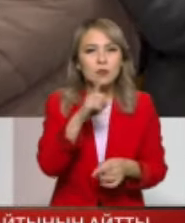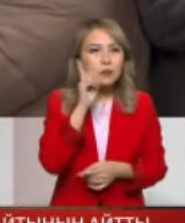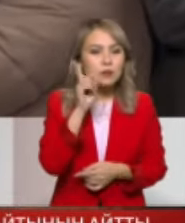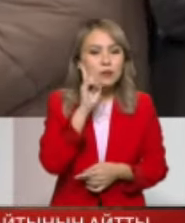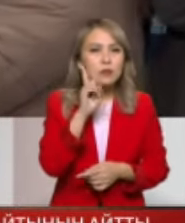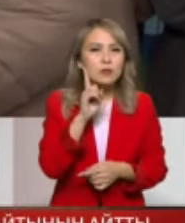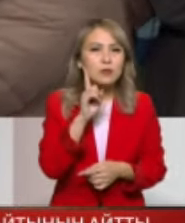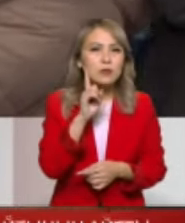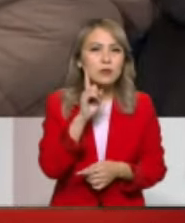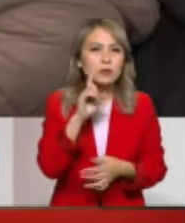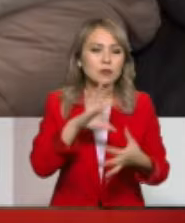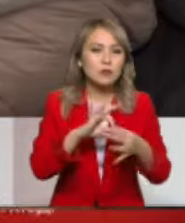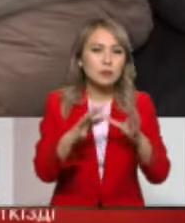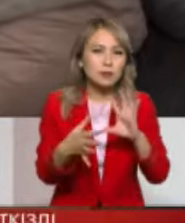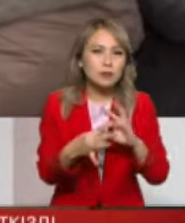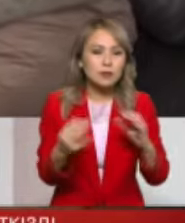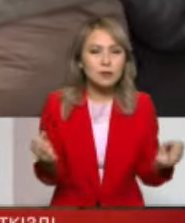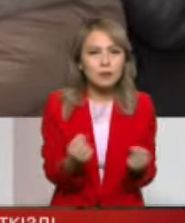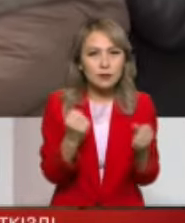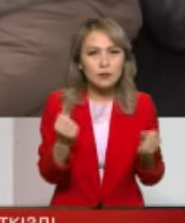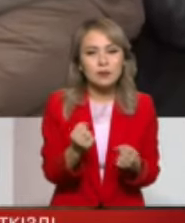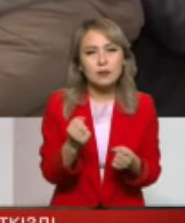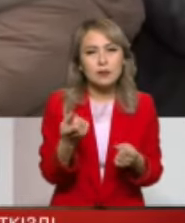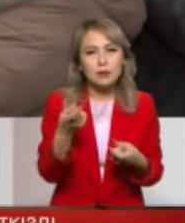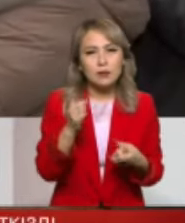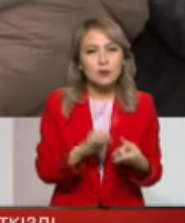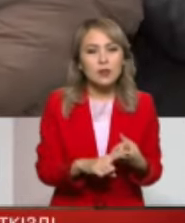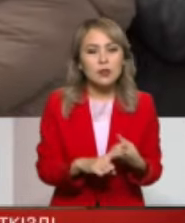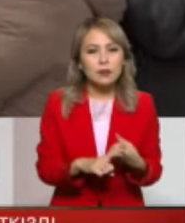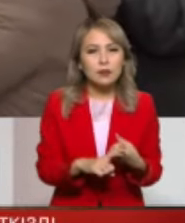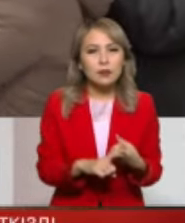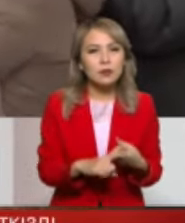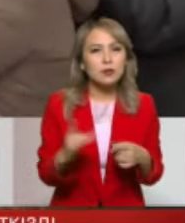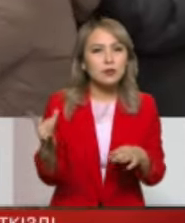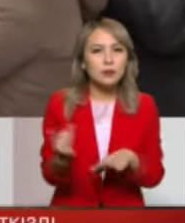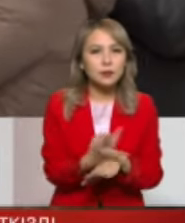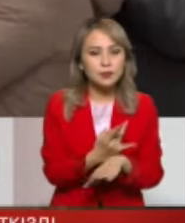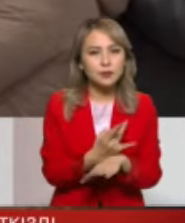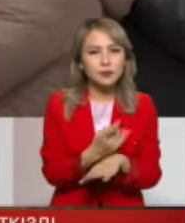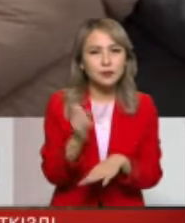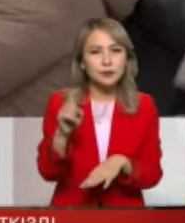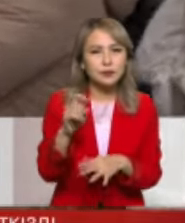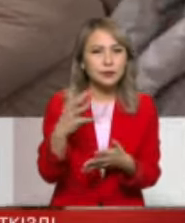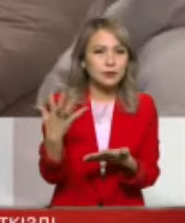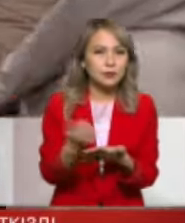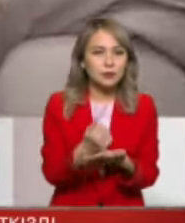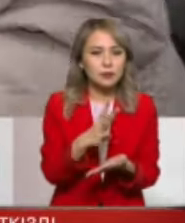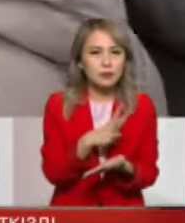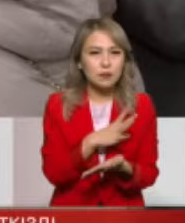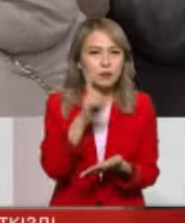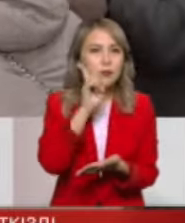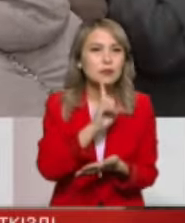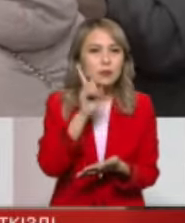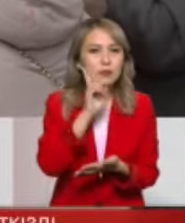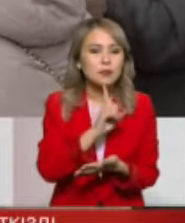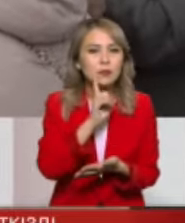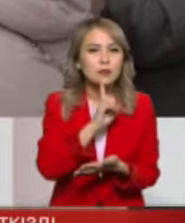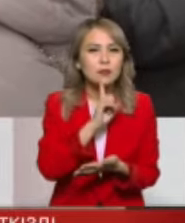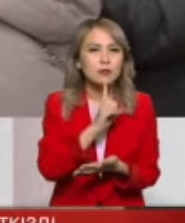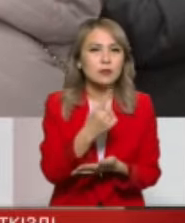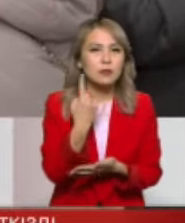жасөспірімдер олимпиадасында осы қысқы спорт түрлері бойынша ел қоржынына алғашқы алтын медаль түсті. Әзірге